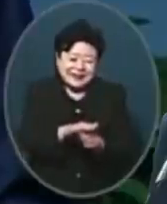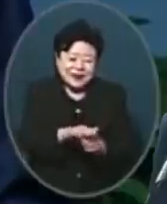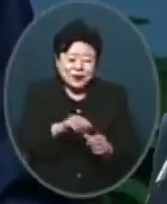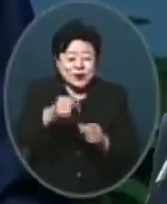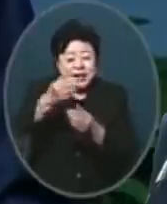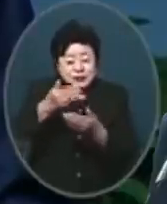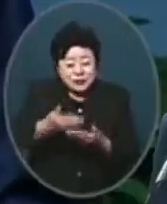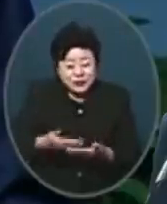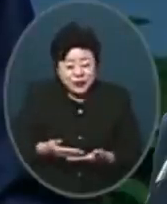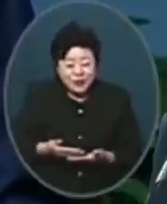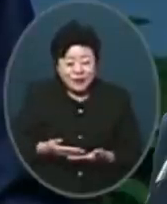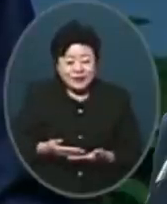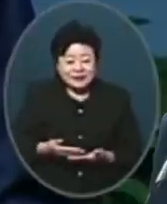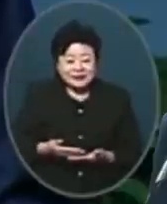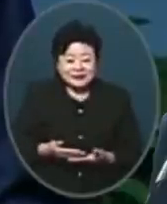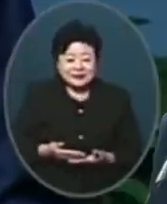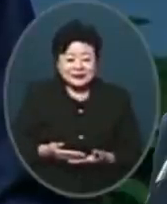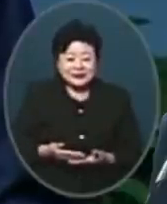구원했어서